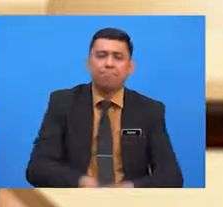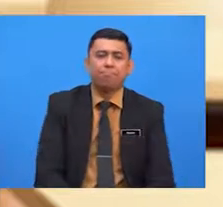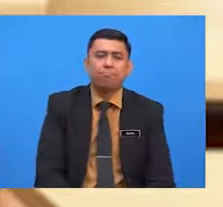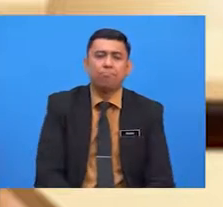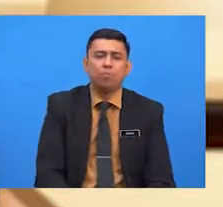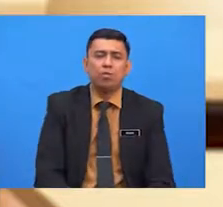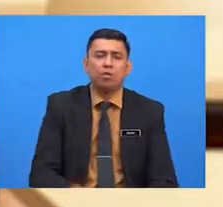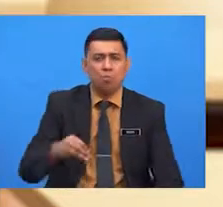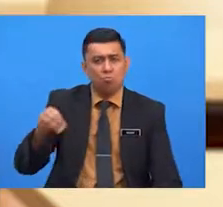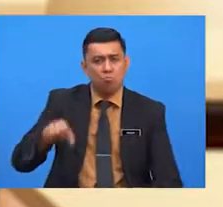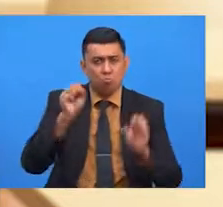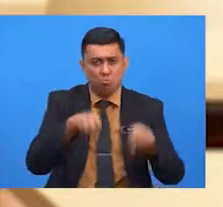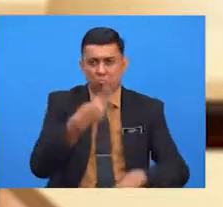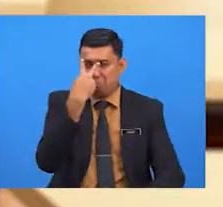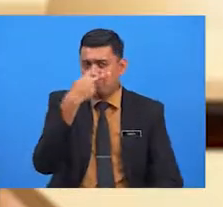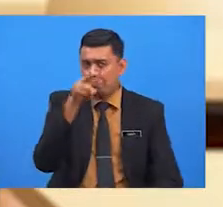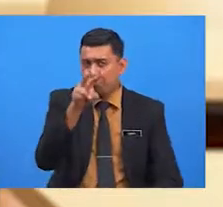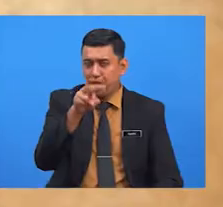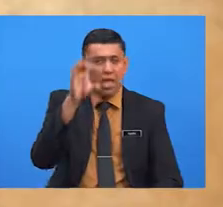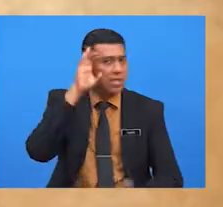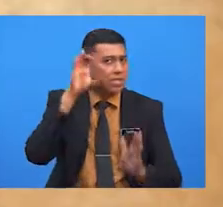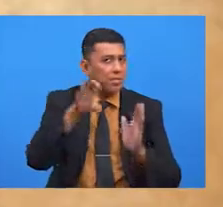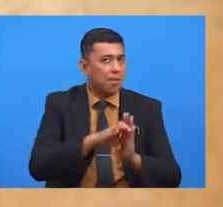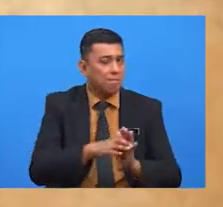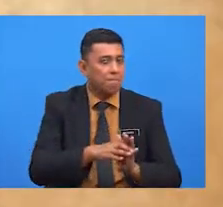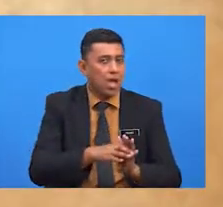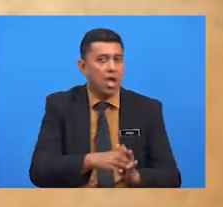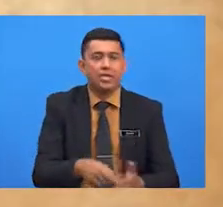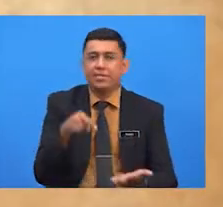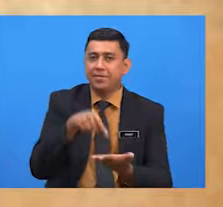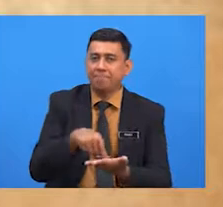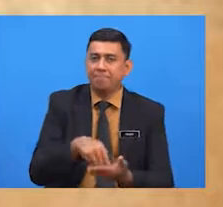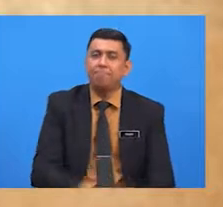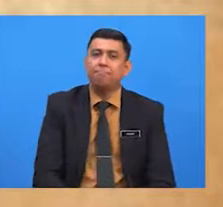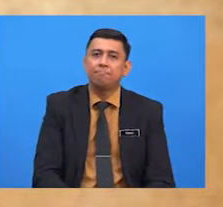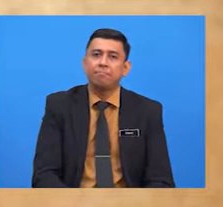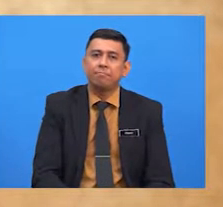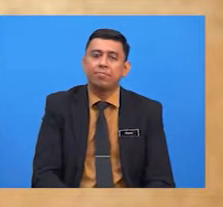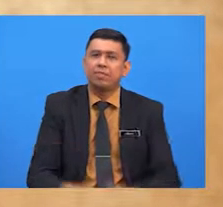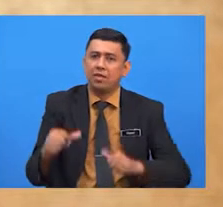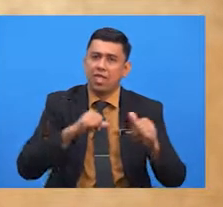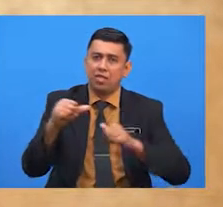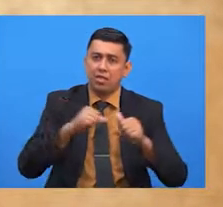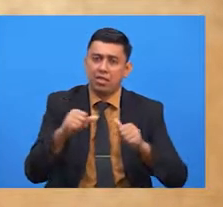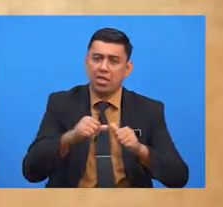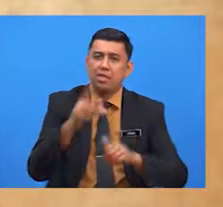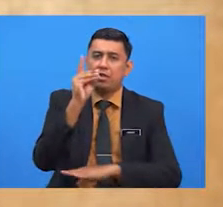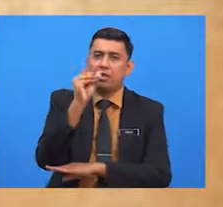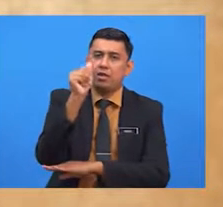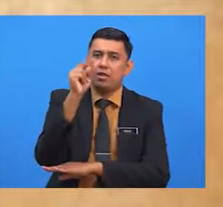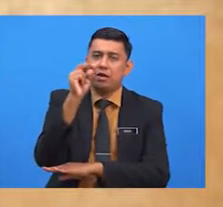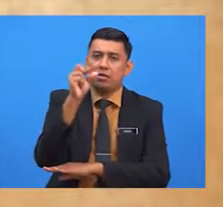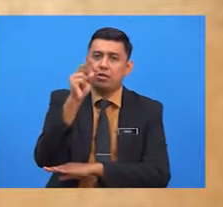Murid boleh perhatikan paparan pada gambar skrin TV memaparkan aktiviti perdagangan